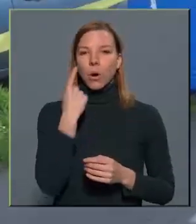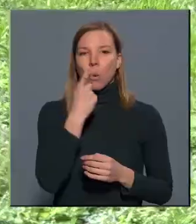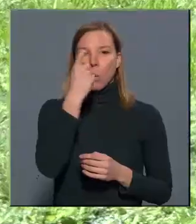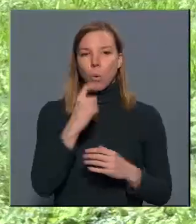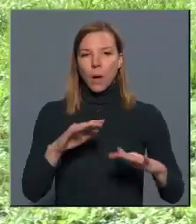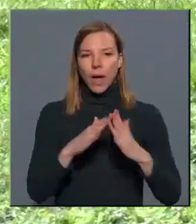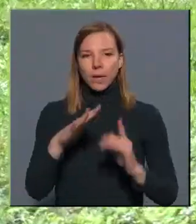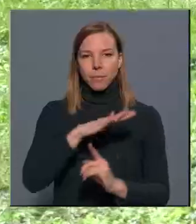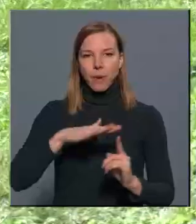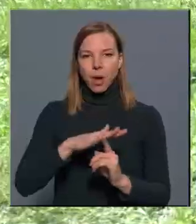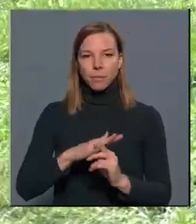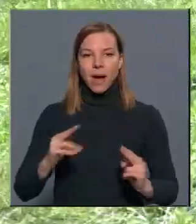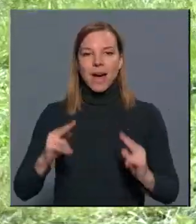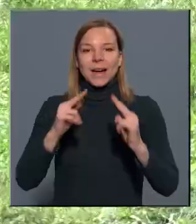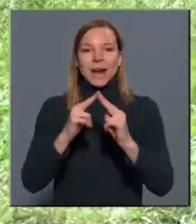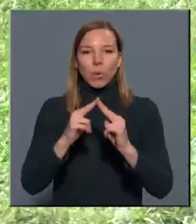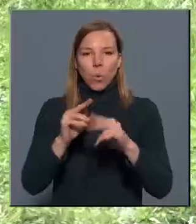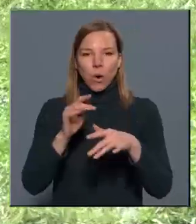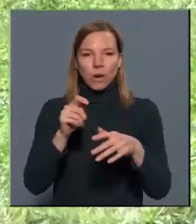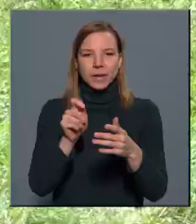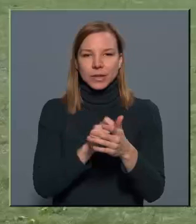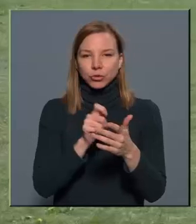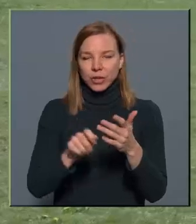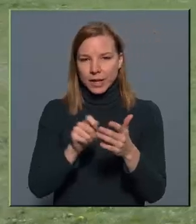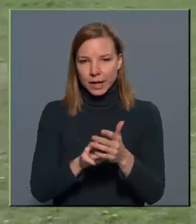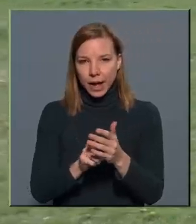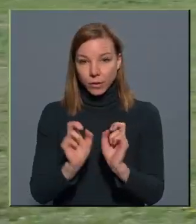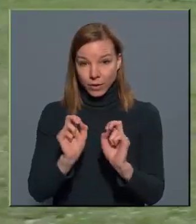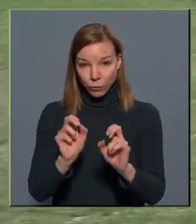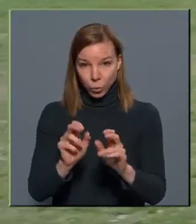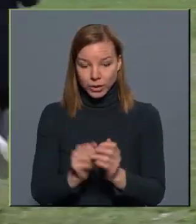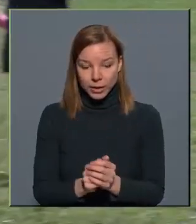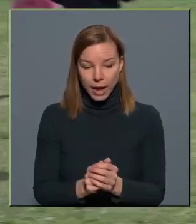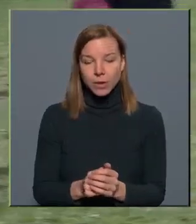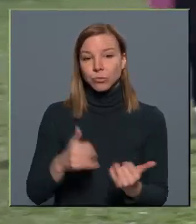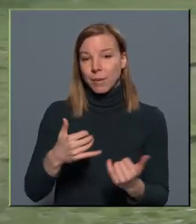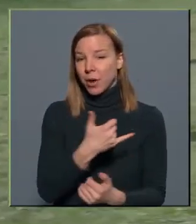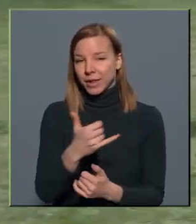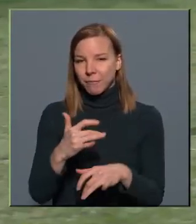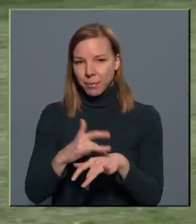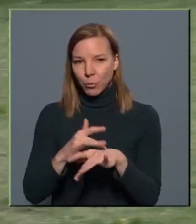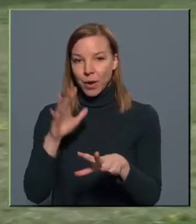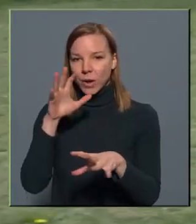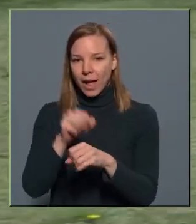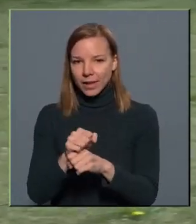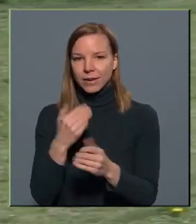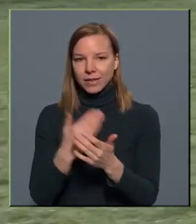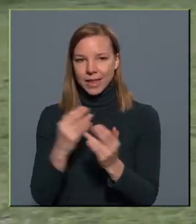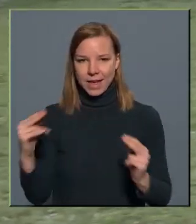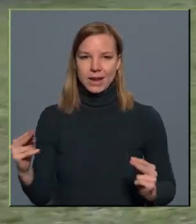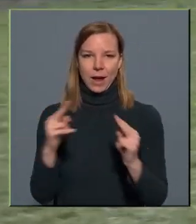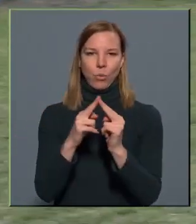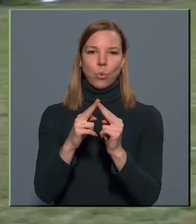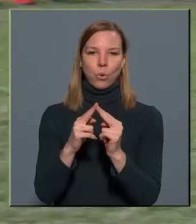is több mint 500-an voltunk, és nem sokkal maradtunk el a rekordkísérletnél, úgyhogy idén gőzerővel fogunk azon dolgozni, hogy ezt a rekordot